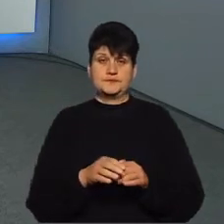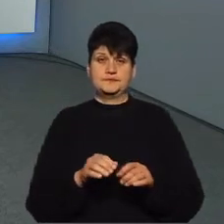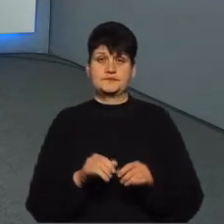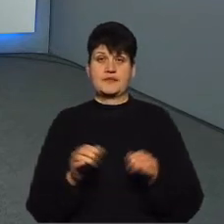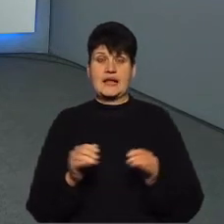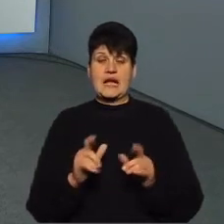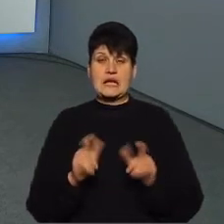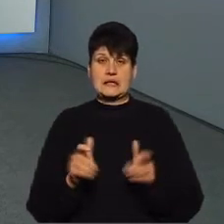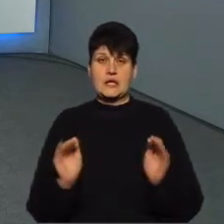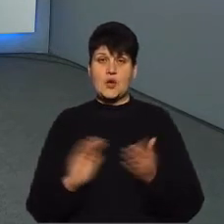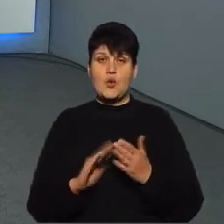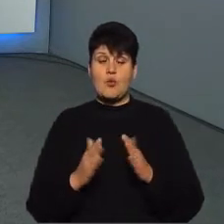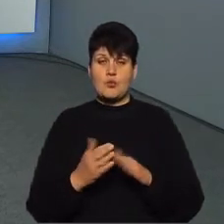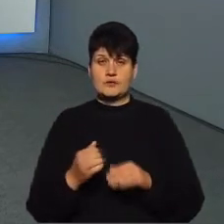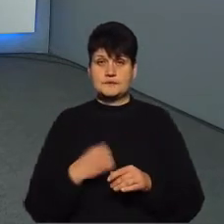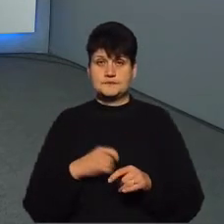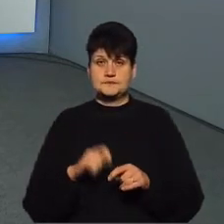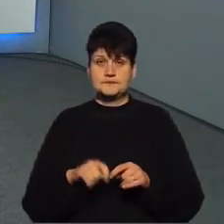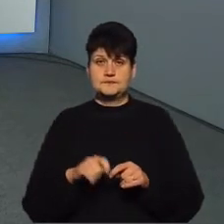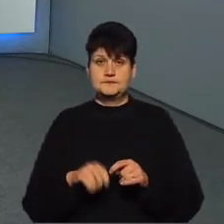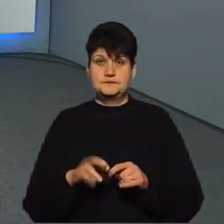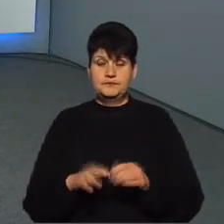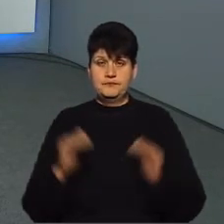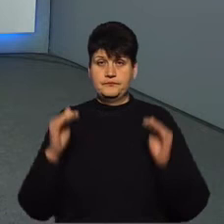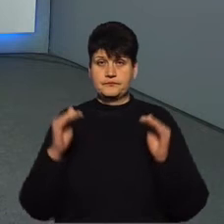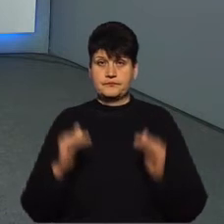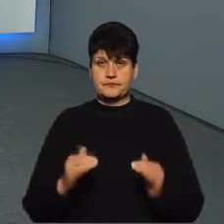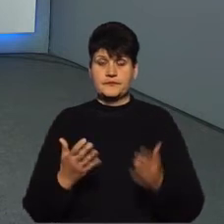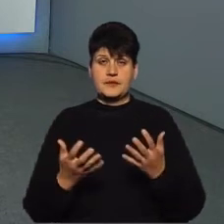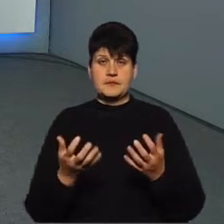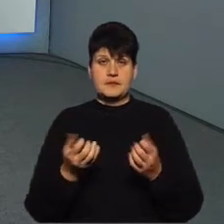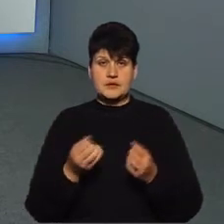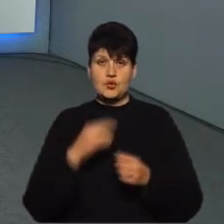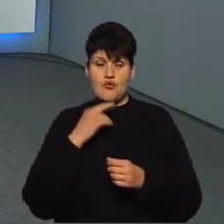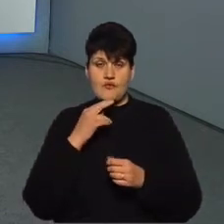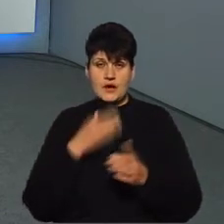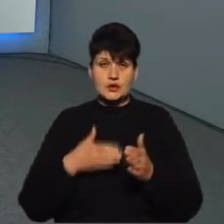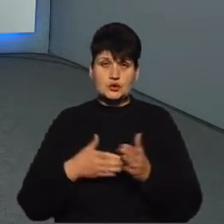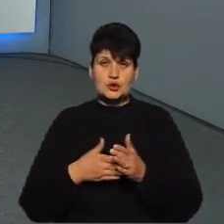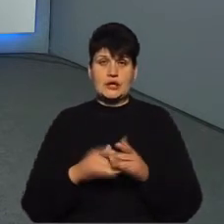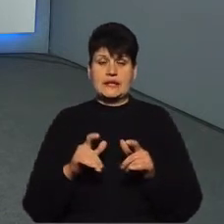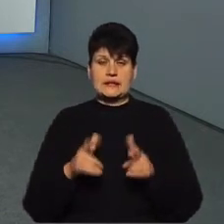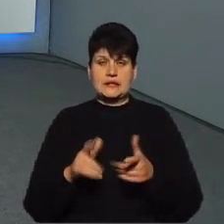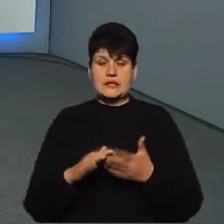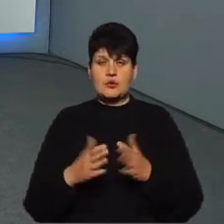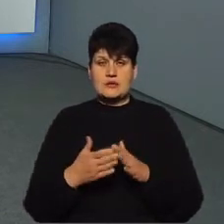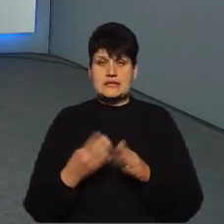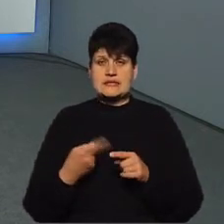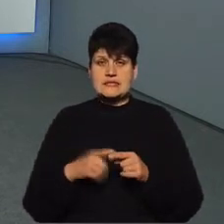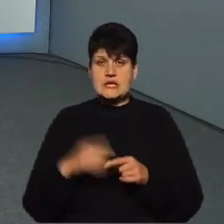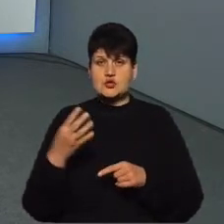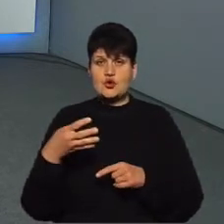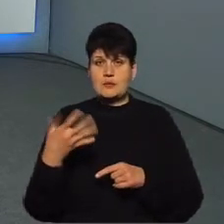жаль, тестування упало, якщо брати до уваги, до карантинні умови, це 45 тисяч приблизно на